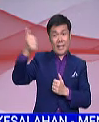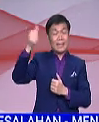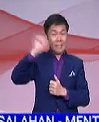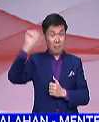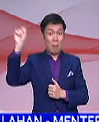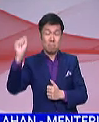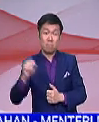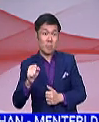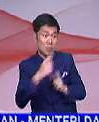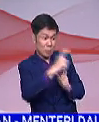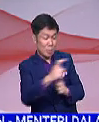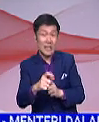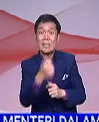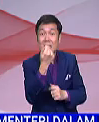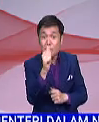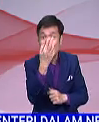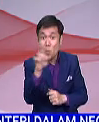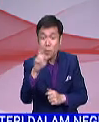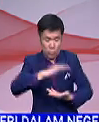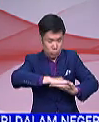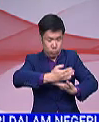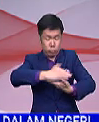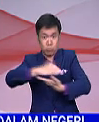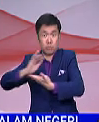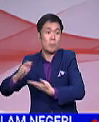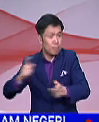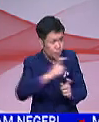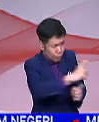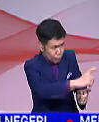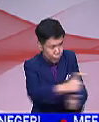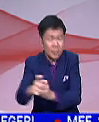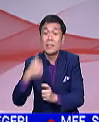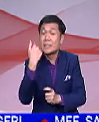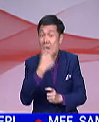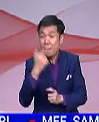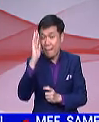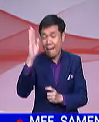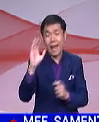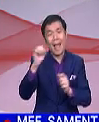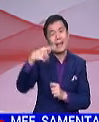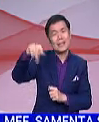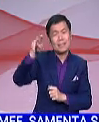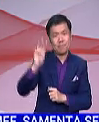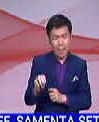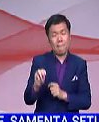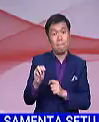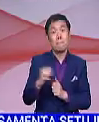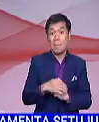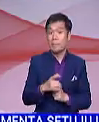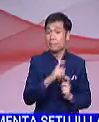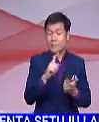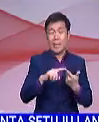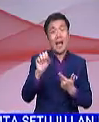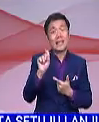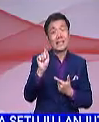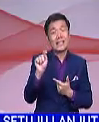negeri membekalkan 10,000 komputer riba kepada pelajar yang akan menduduki peperiksaan Sijil Pelajaran Malaysia SPM,